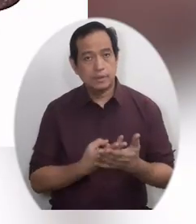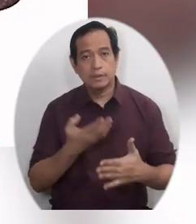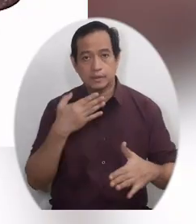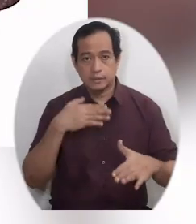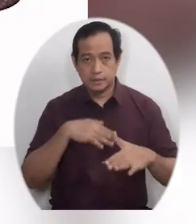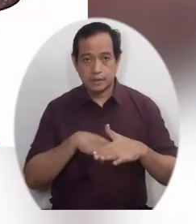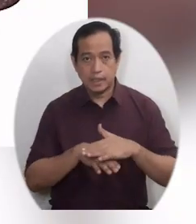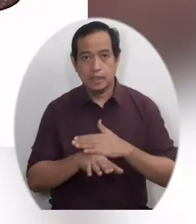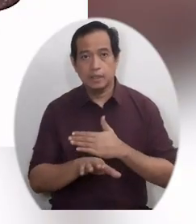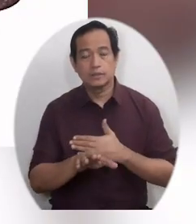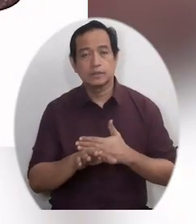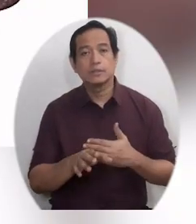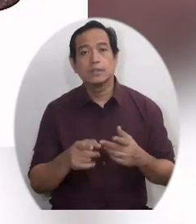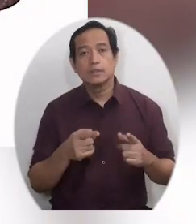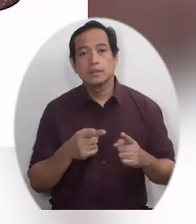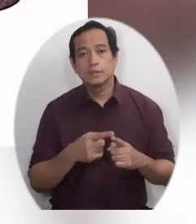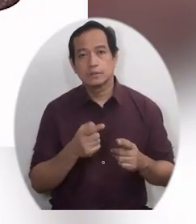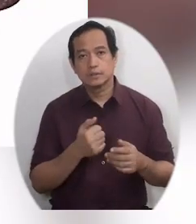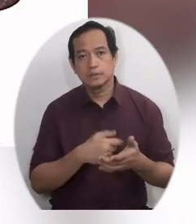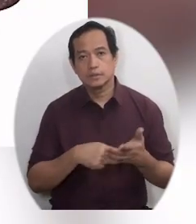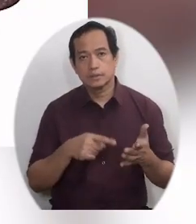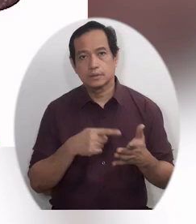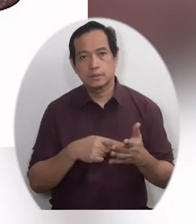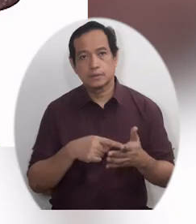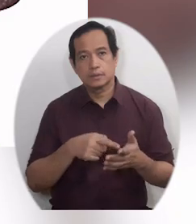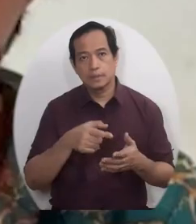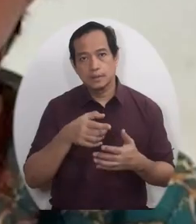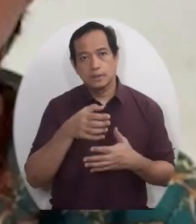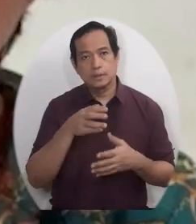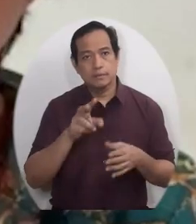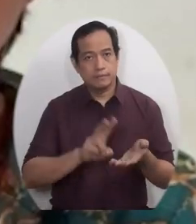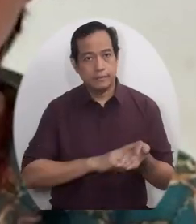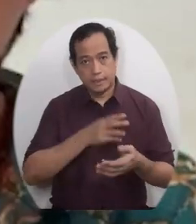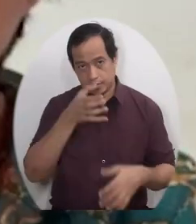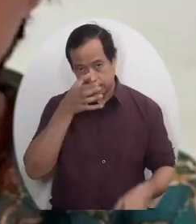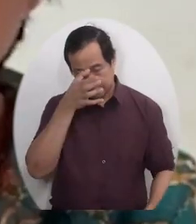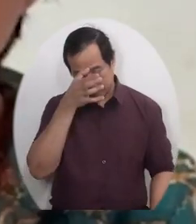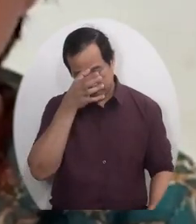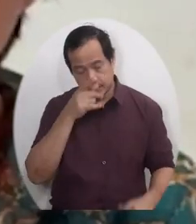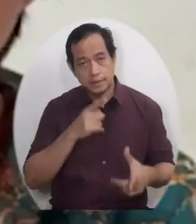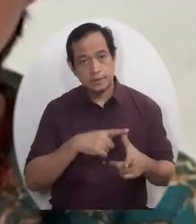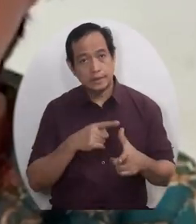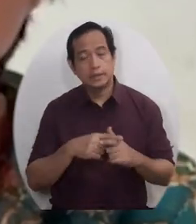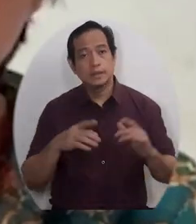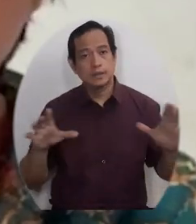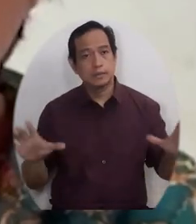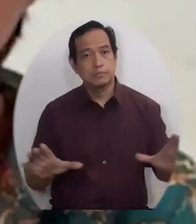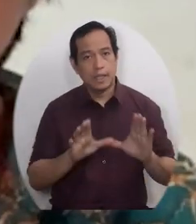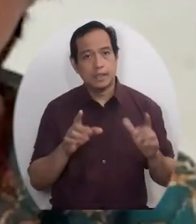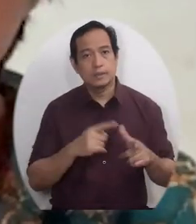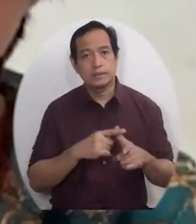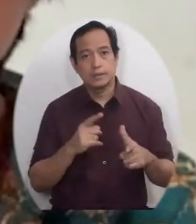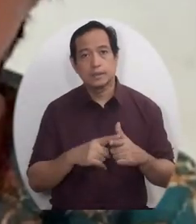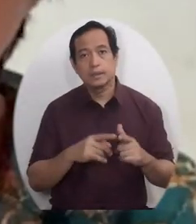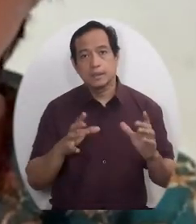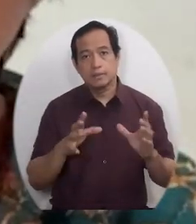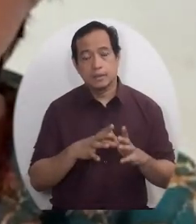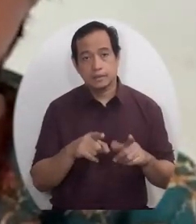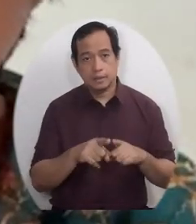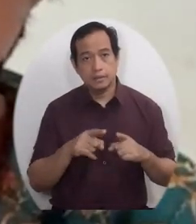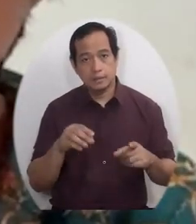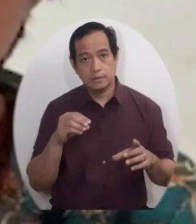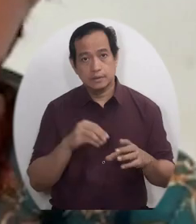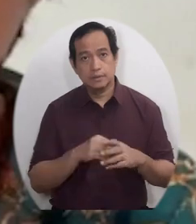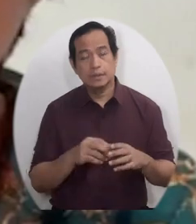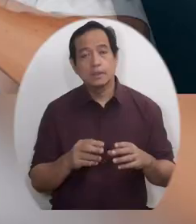dumaloy papunta doon sa ugat sa utak at nagbara. Ang pangalawa ay yung bara ay nandoon na mismo